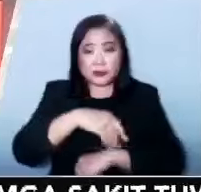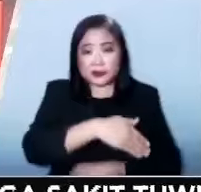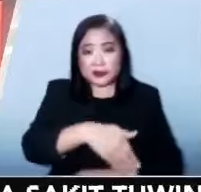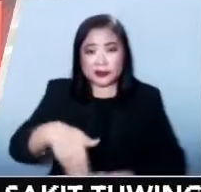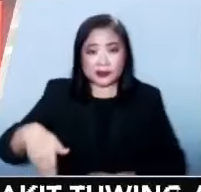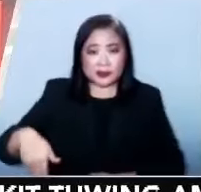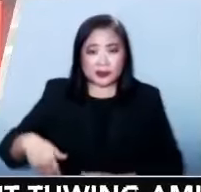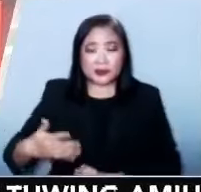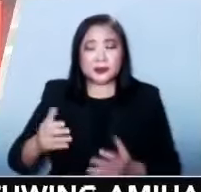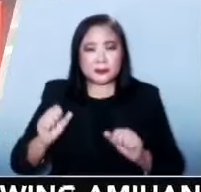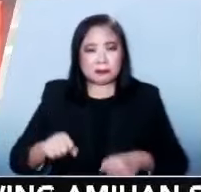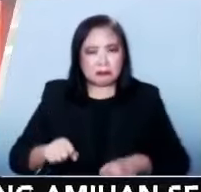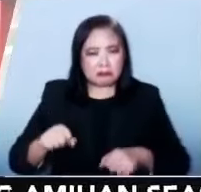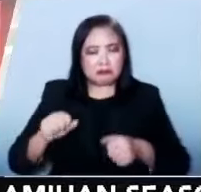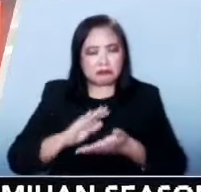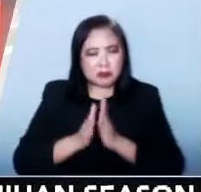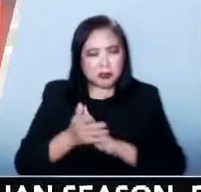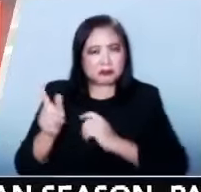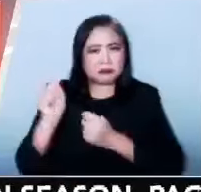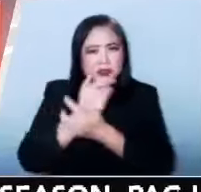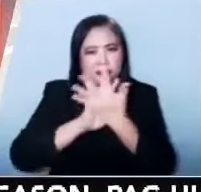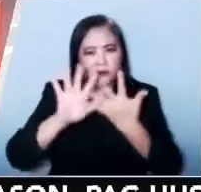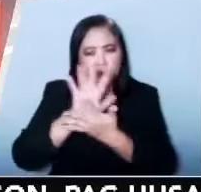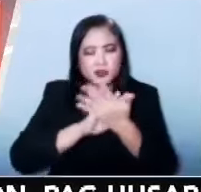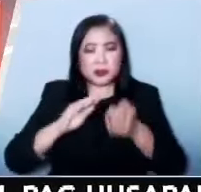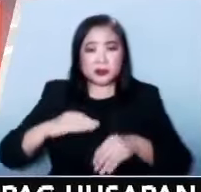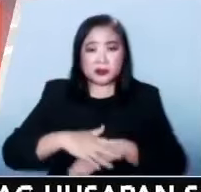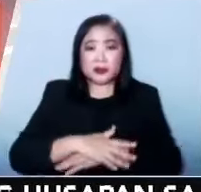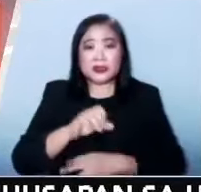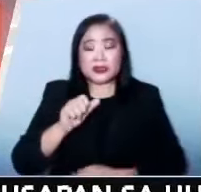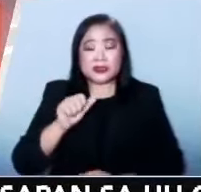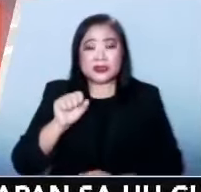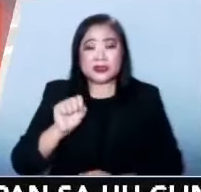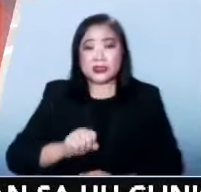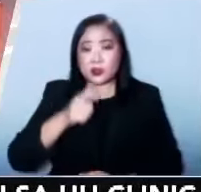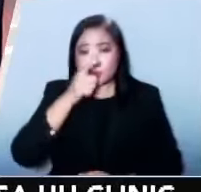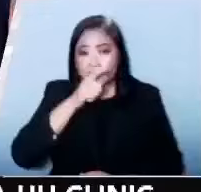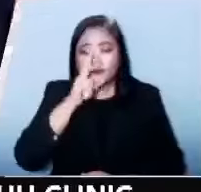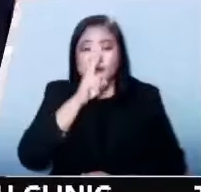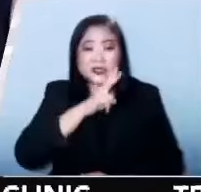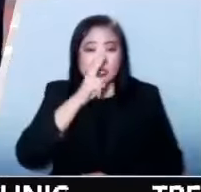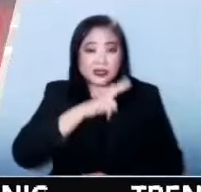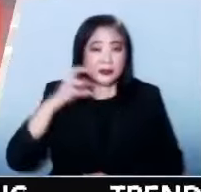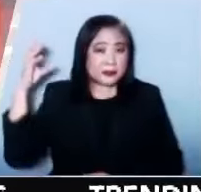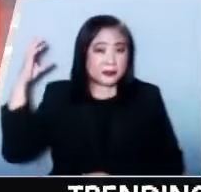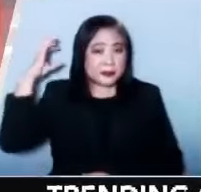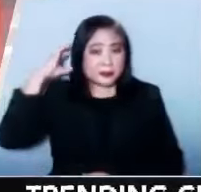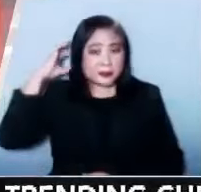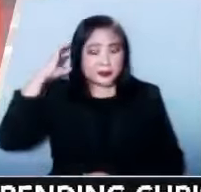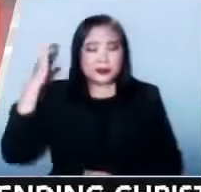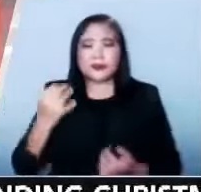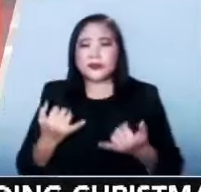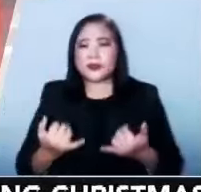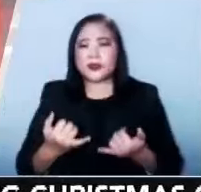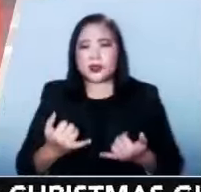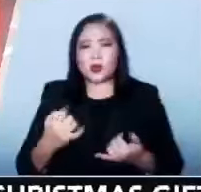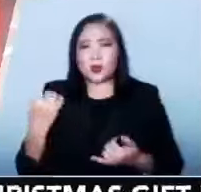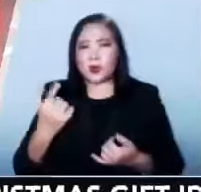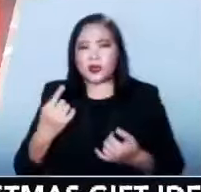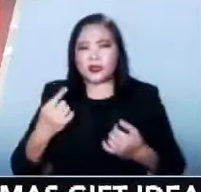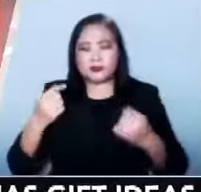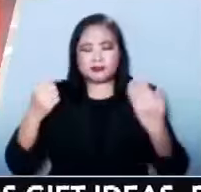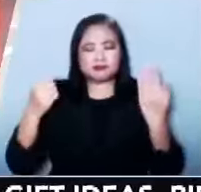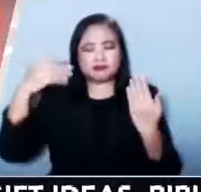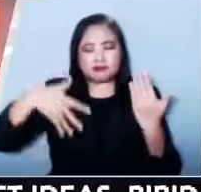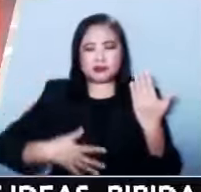bagyo. Maapektuhan po nito ang Southern Luzon, ang Visayas at ang Mindanao. Sa ngayon mga kapuso, hanging amihan po ang nakaapekto sa